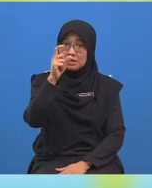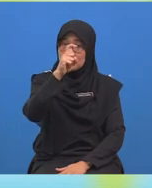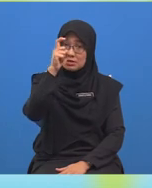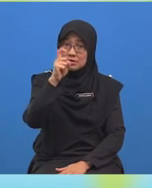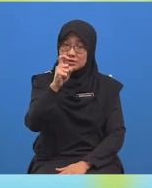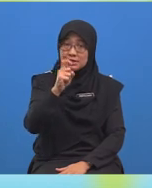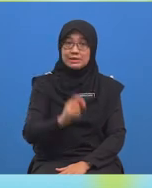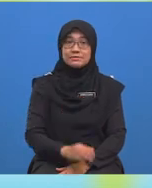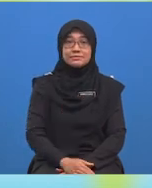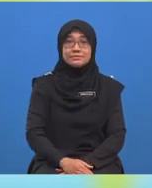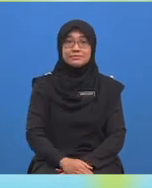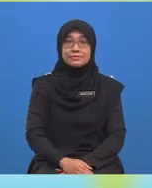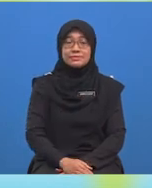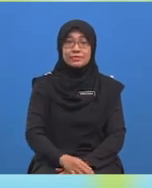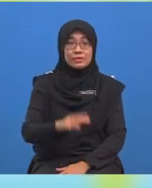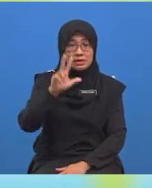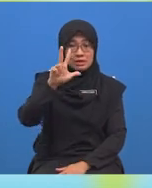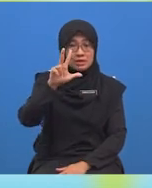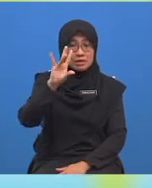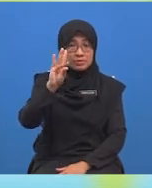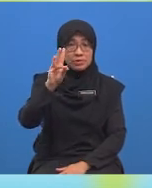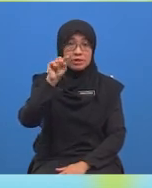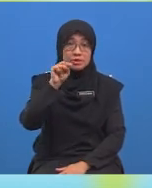Lihat semula soalan